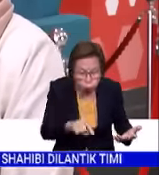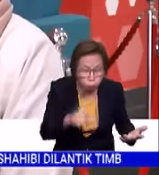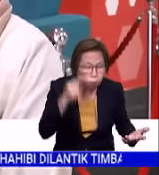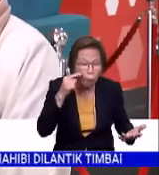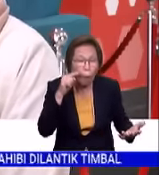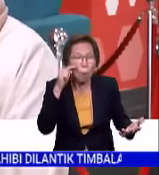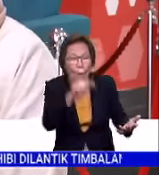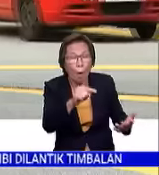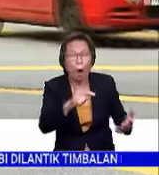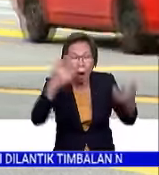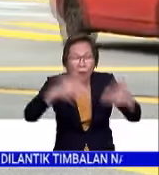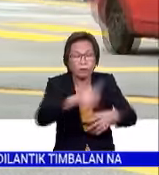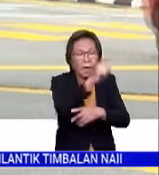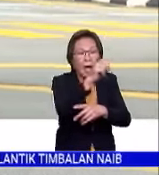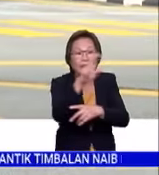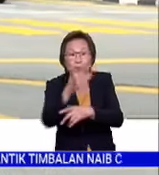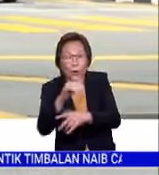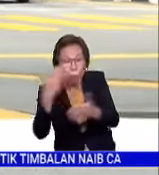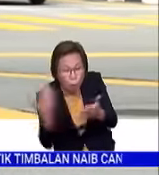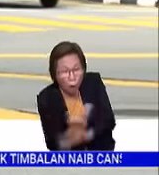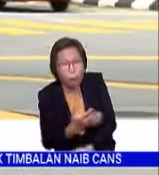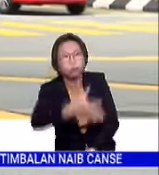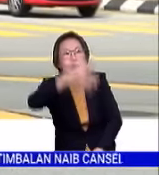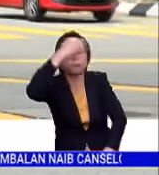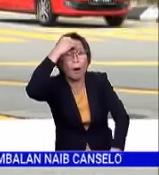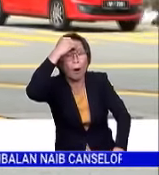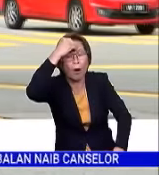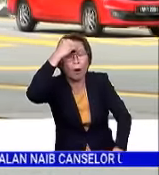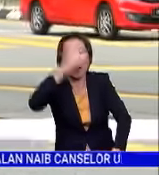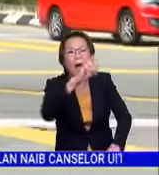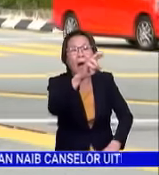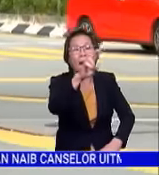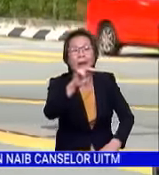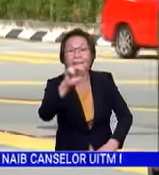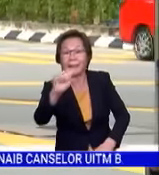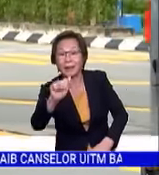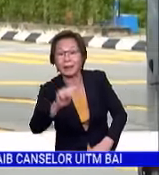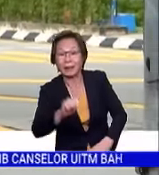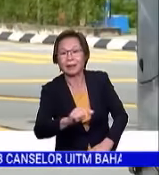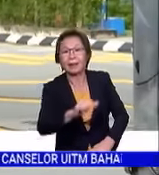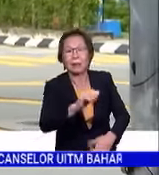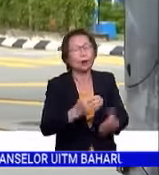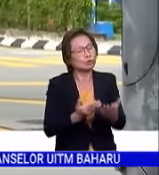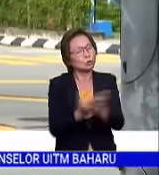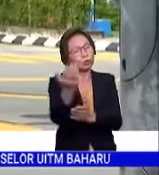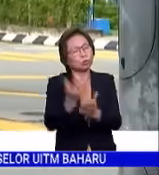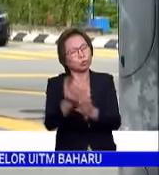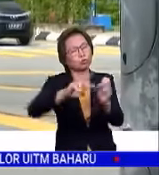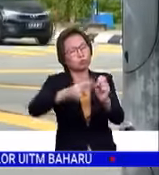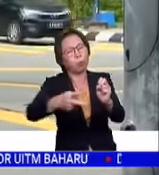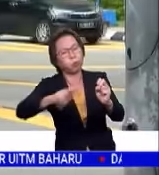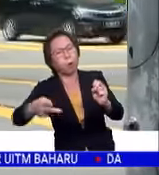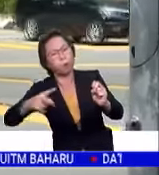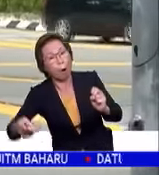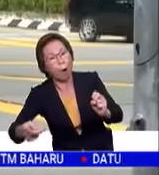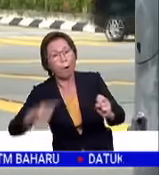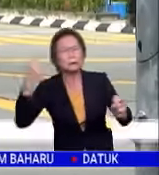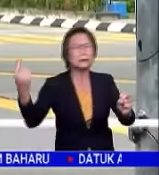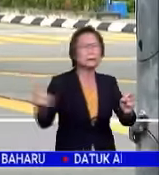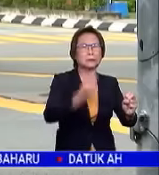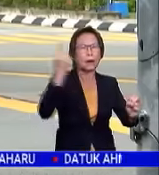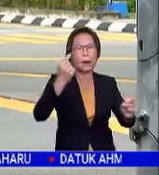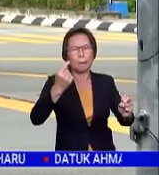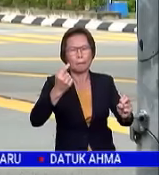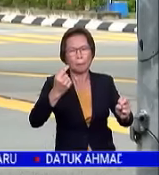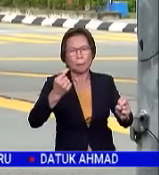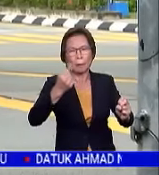selepas kita buat X-ray lah. Virus SARS-CoV-2 yang bersifat RNA ini akan terus bermutasi. Oleh itu, senjata terbaik